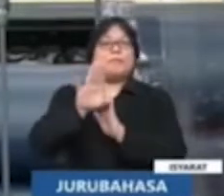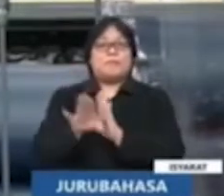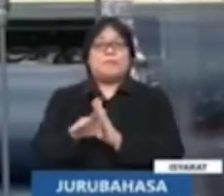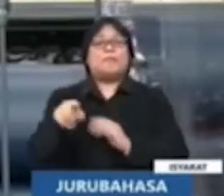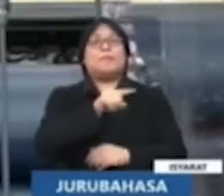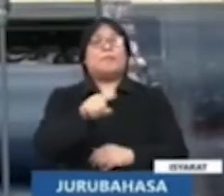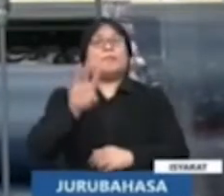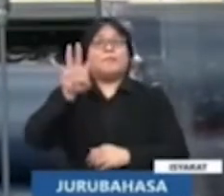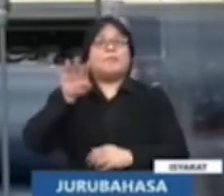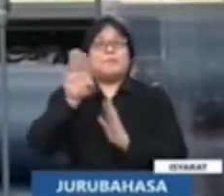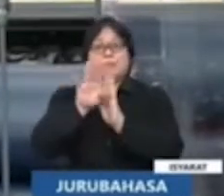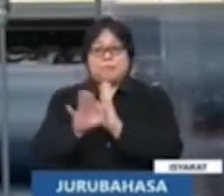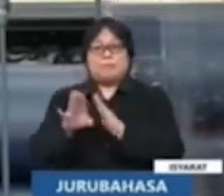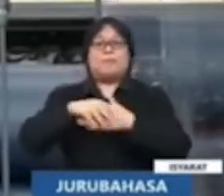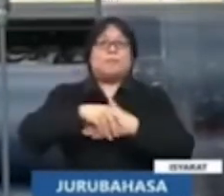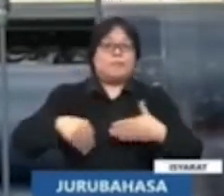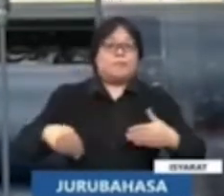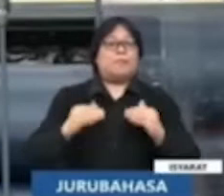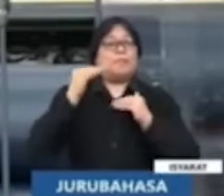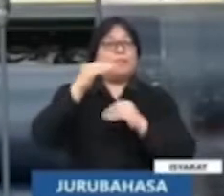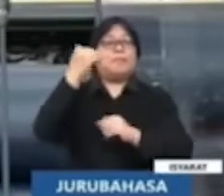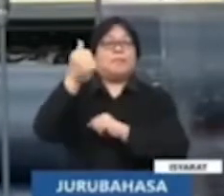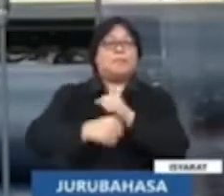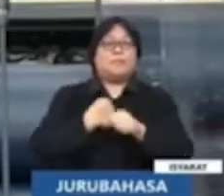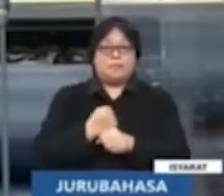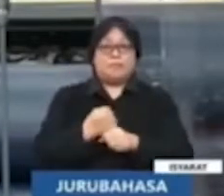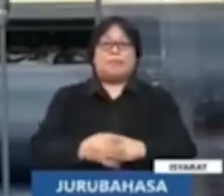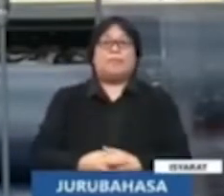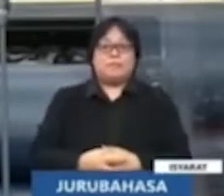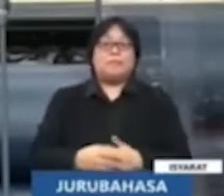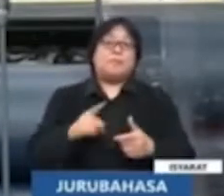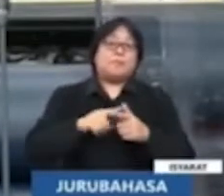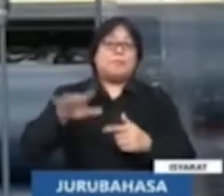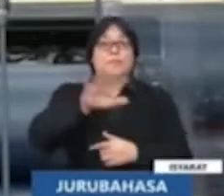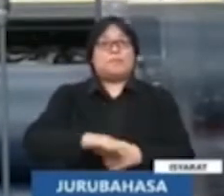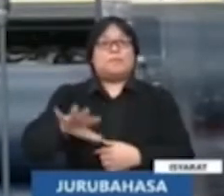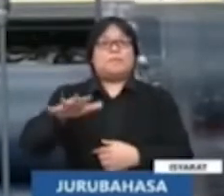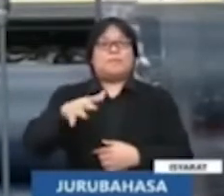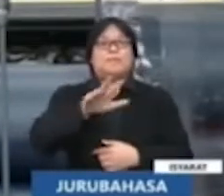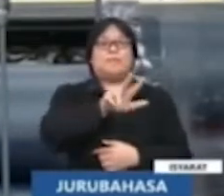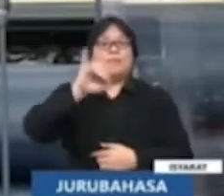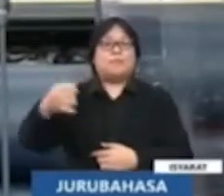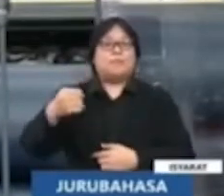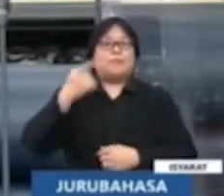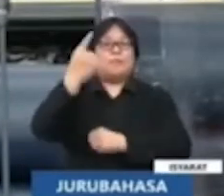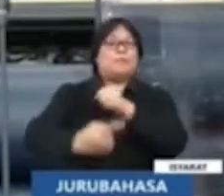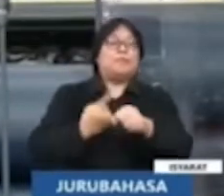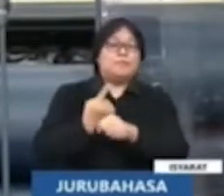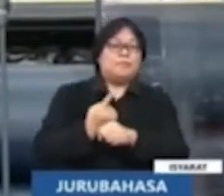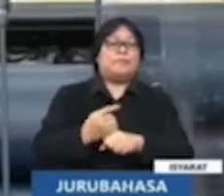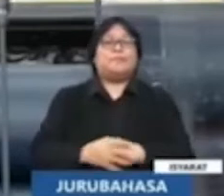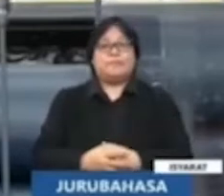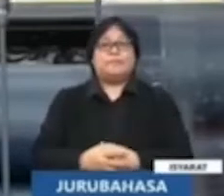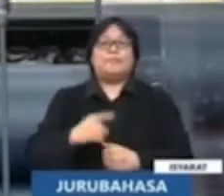bilion hingga 4 bilion ringgit dalam tempoh 10 tahun akan datang atau kira-kira purata RM350 setahun.